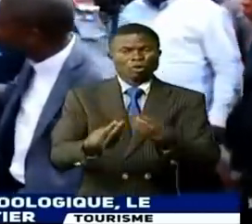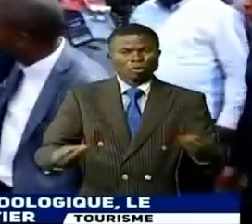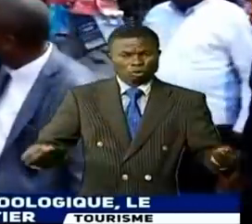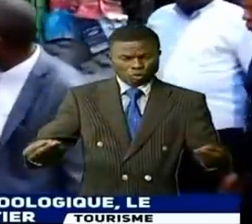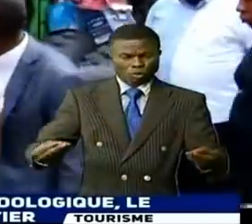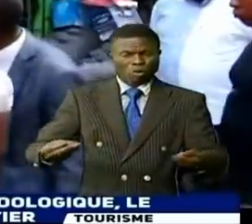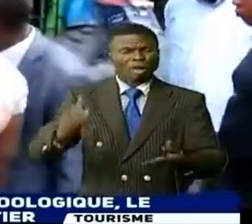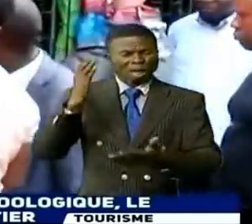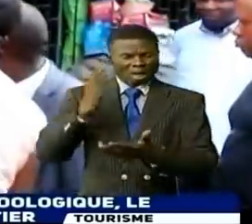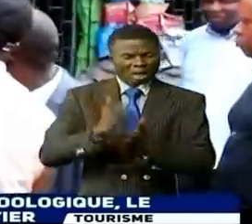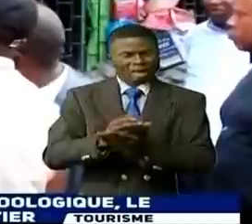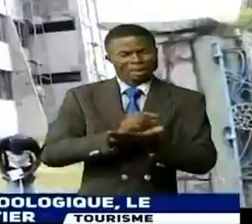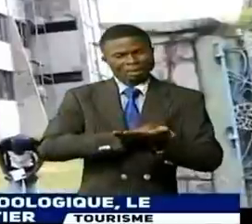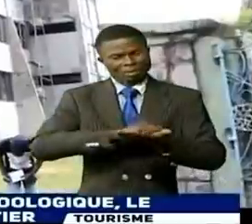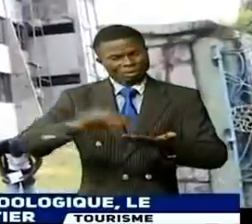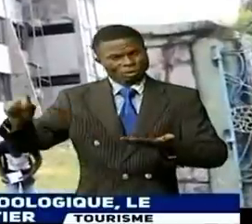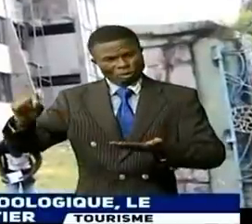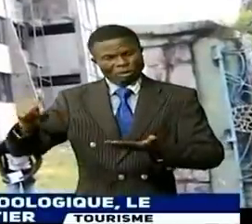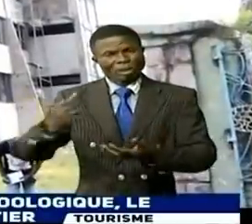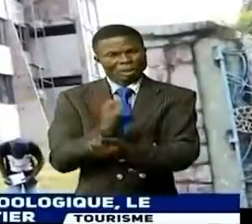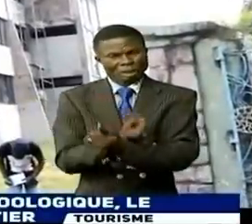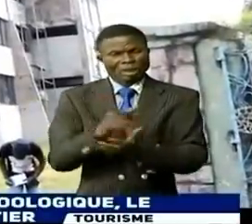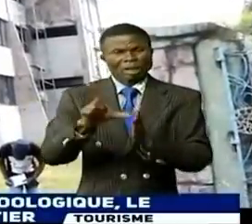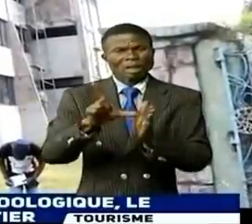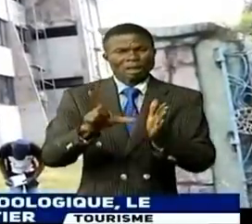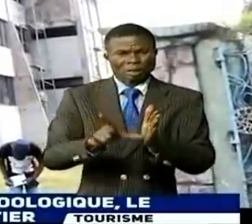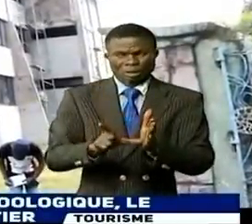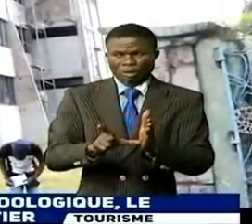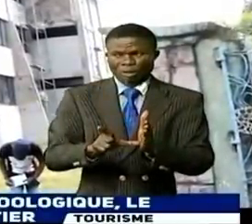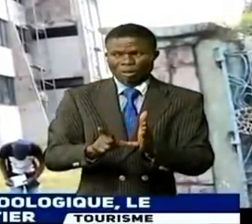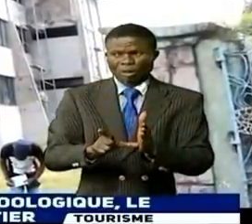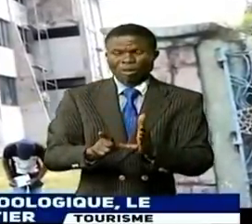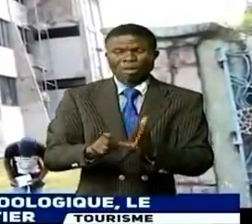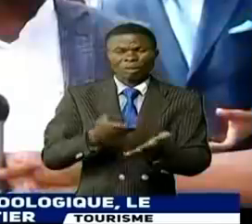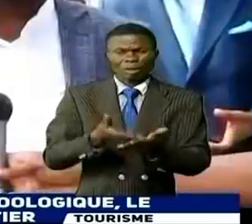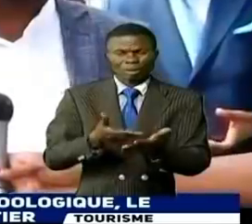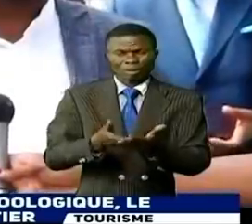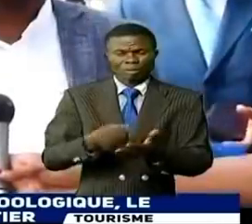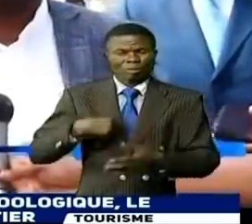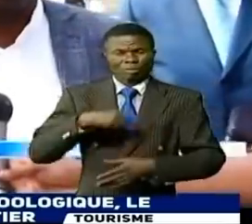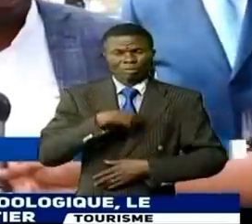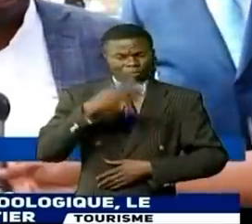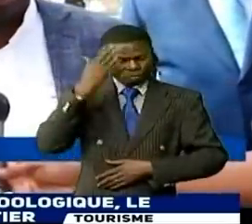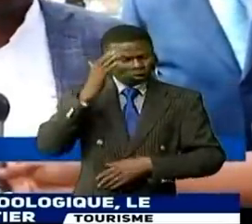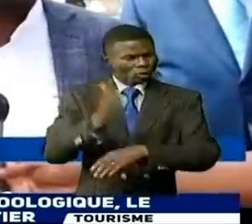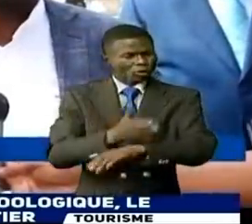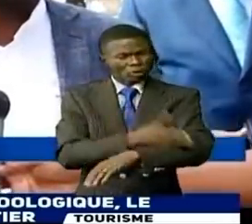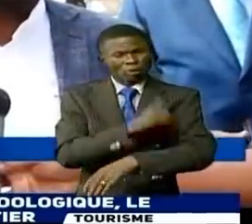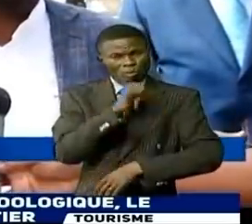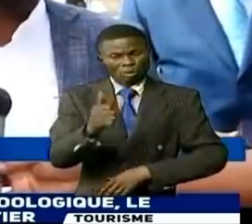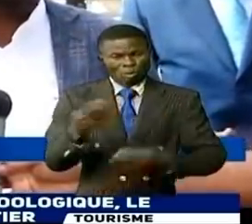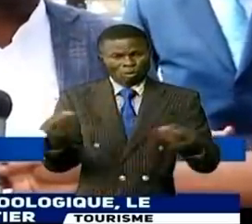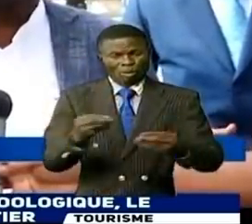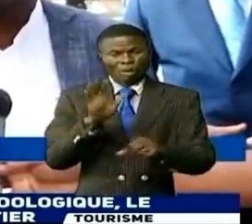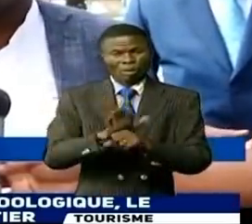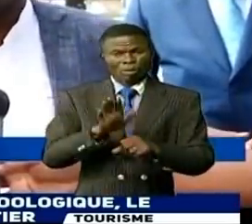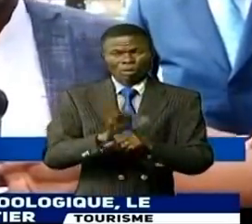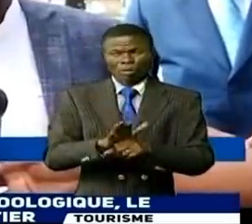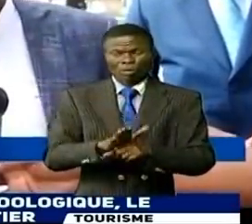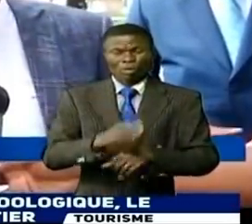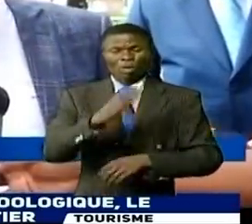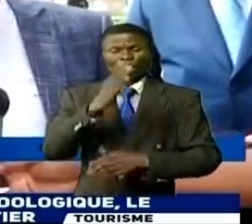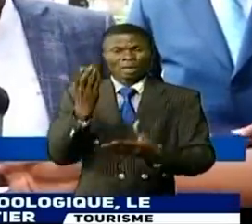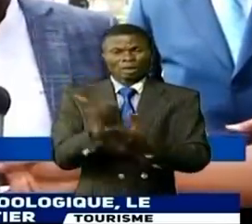du jardin zoologique au respect de la loi en la matière. Nous ne savons plus progresser parce que beaucoup de titres,